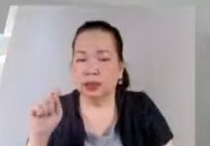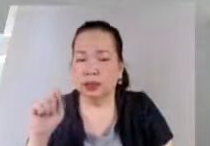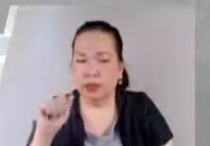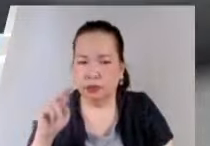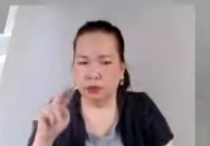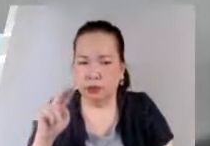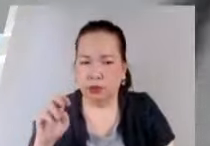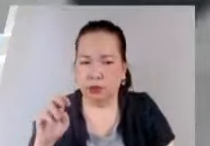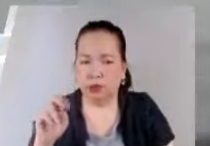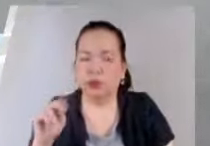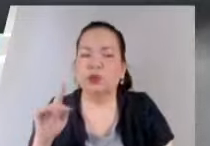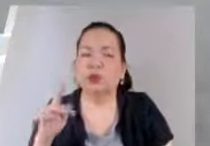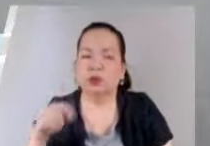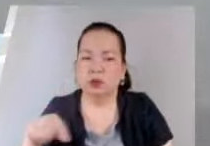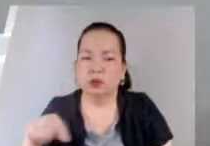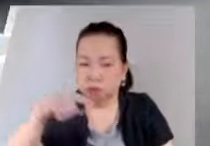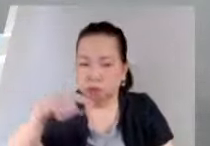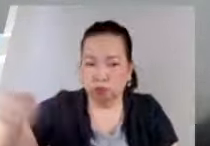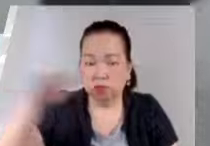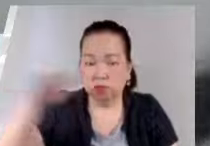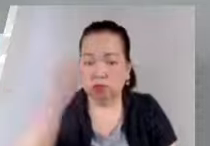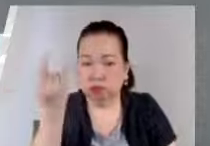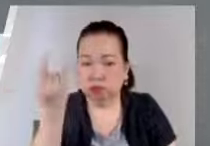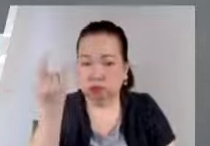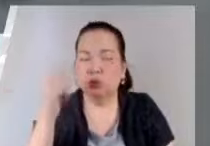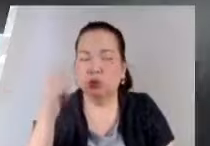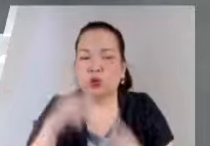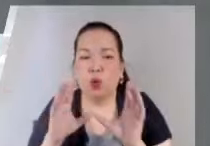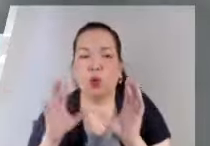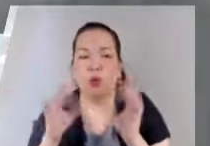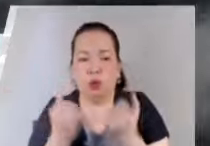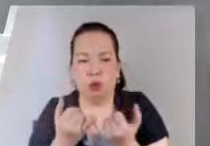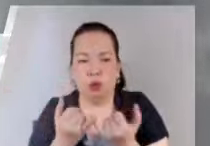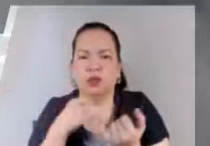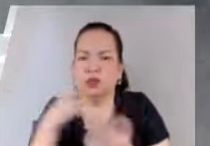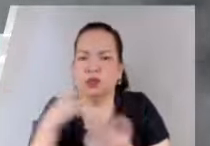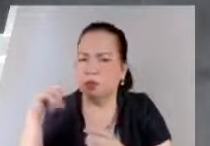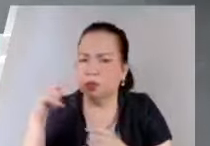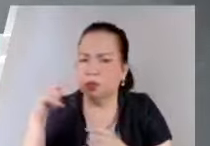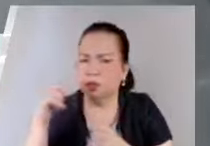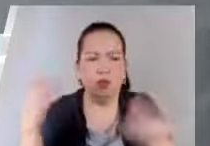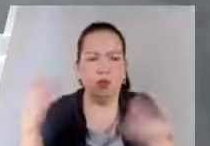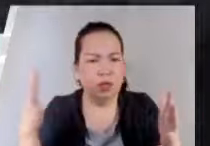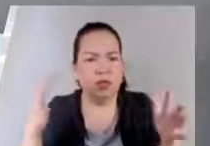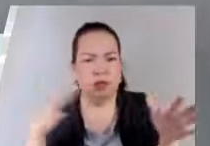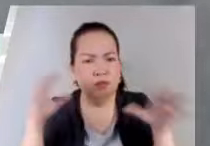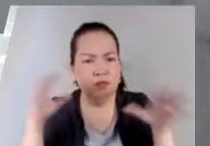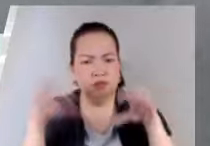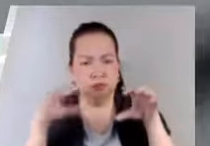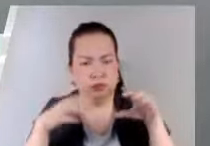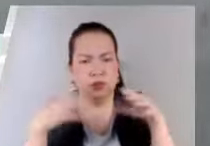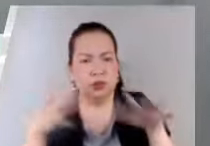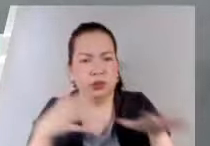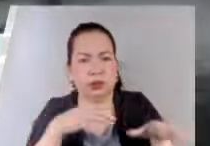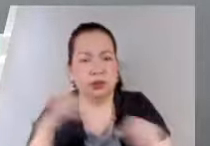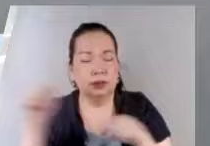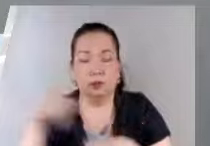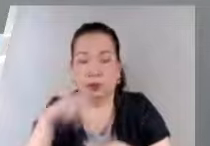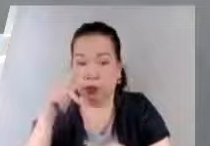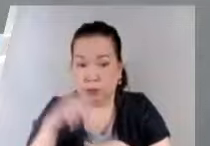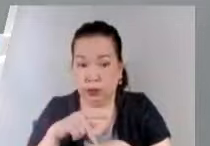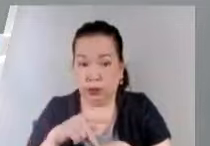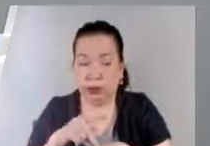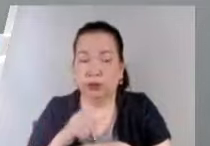sa Commonwealth Avenue. Ayon sa PAGASA, wala nang bagyo dahil nakalabas na sa Philippine Area of Responsibility ang bagyong